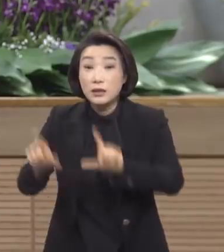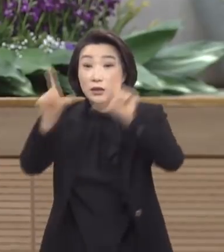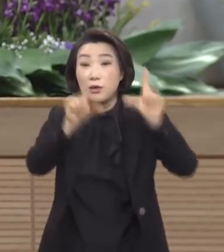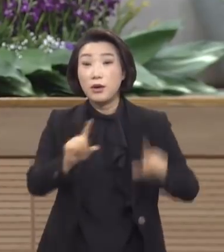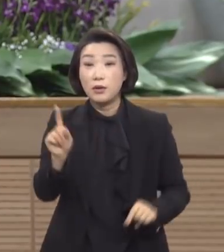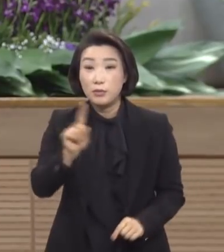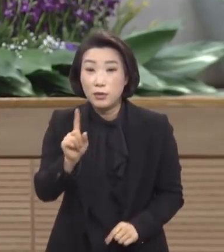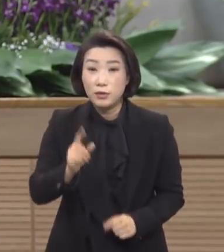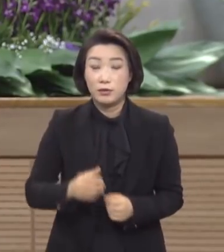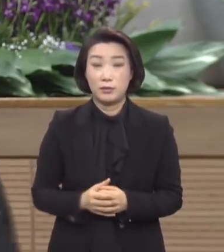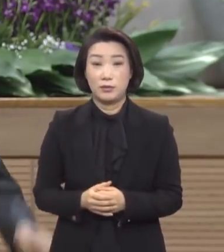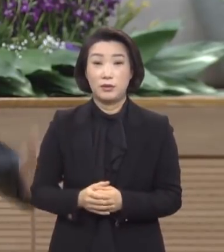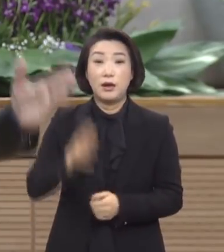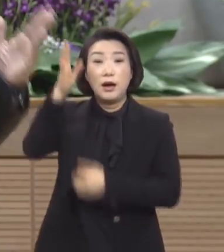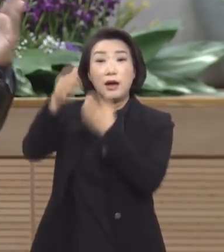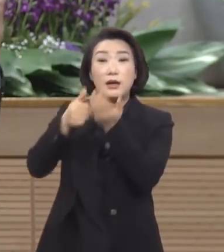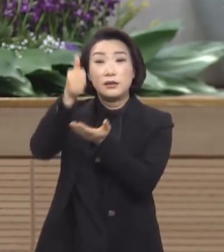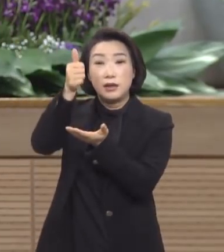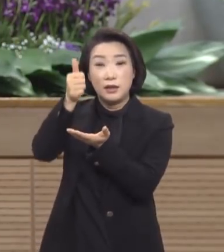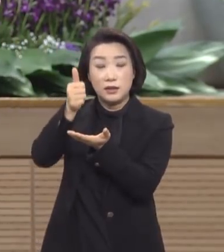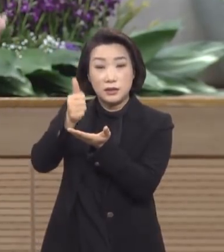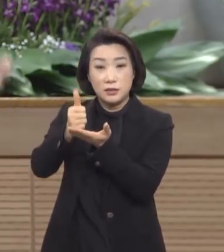신앙생활은 하나님의